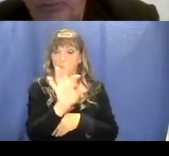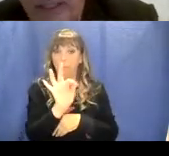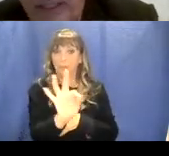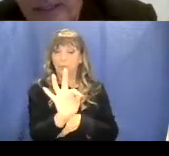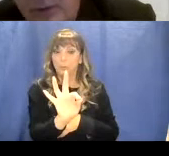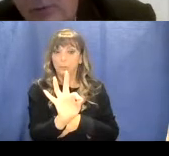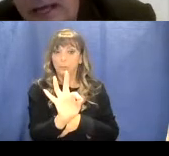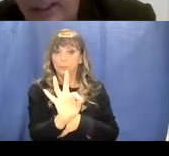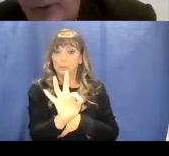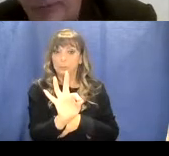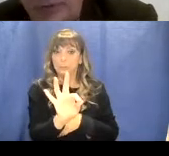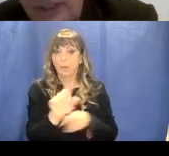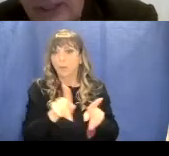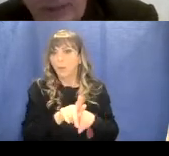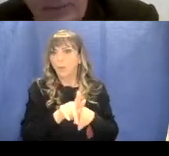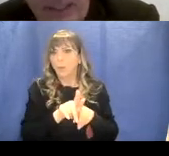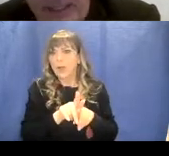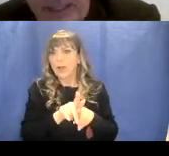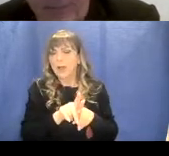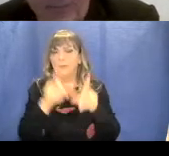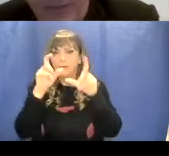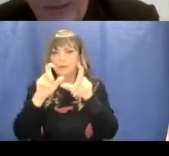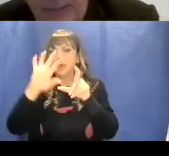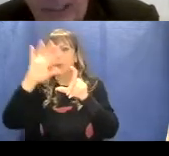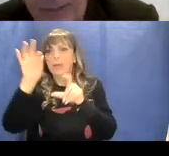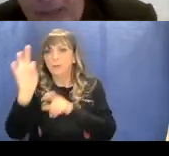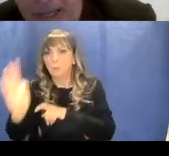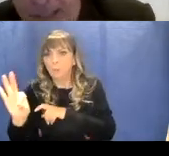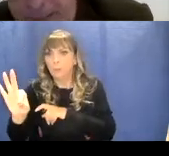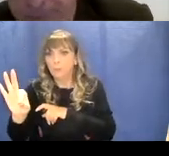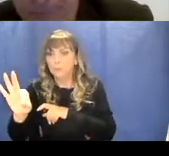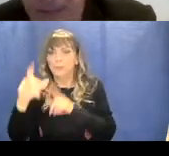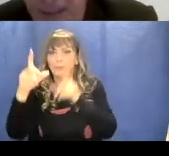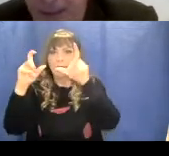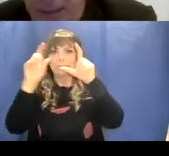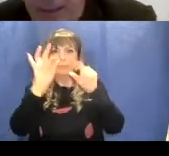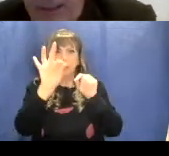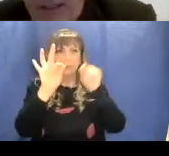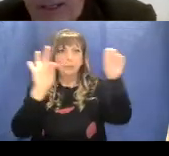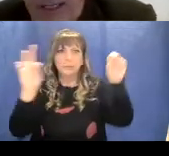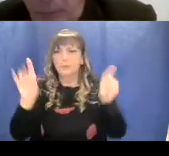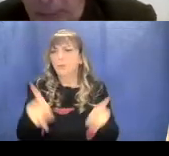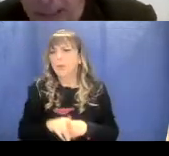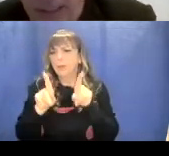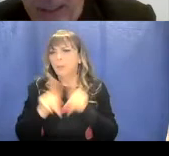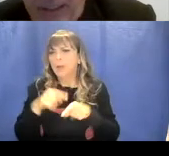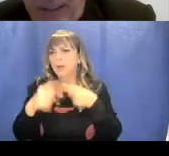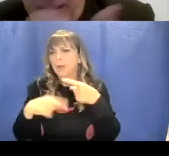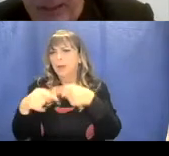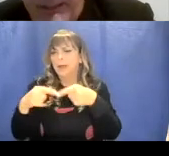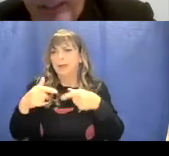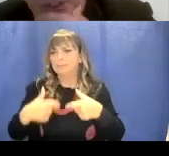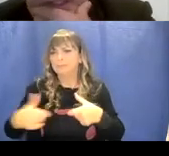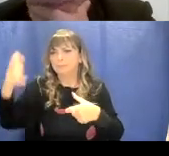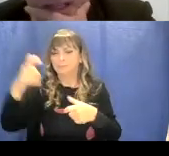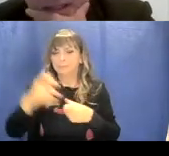completamente uguale a una fotografia presa da un'altra parte allora